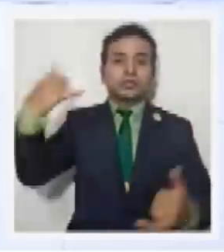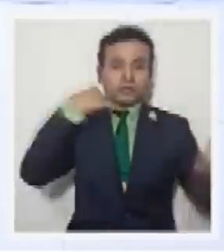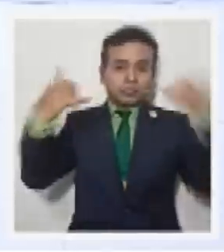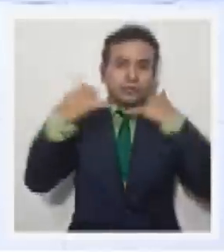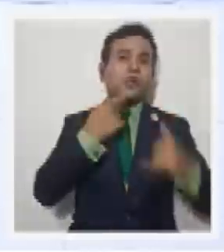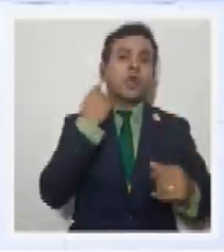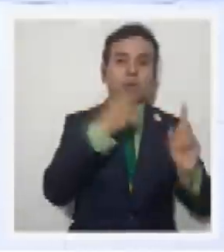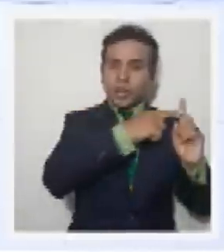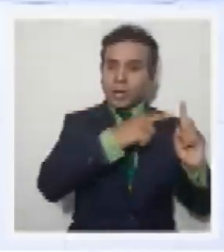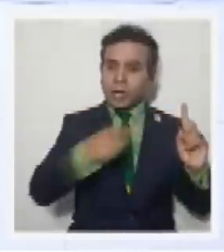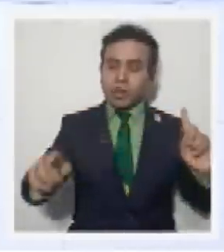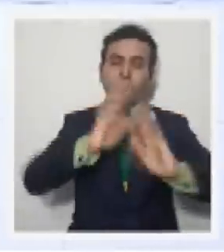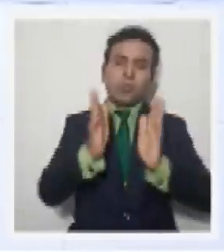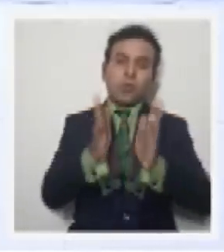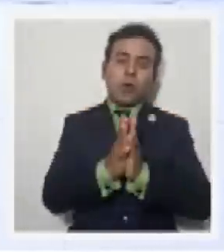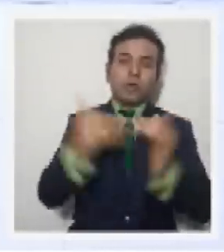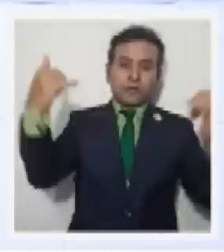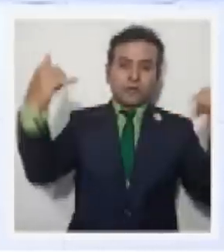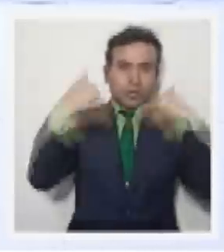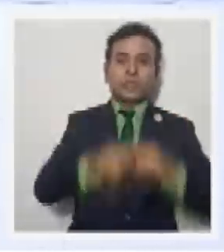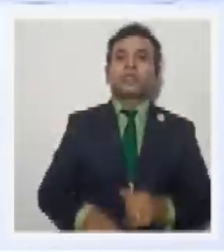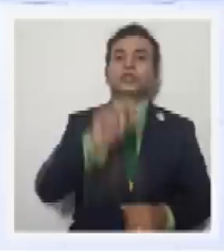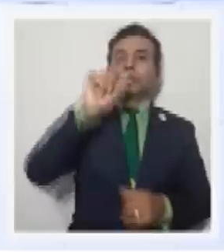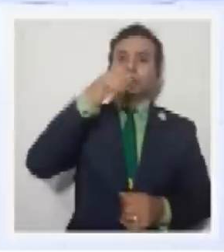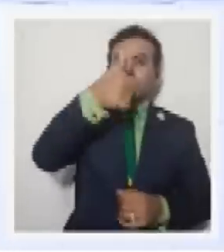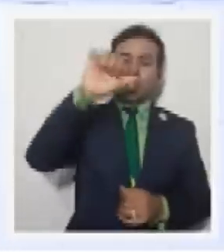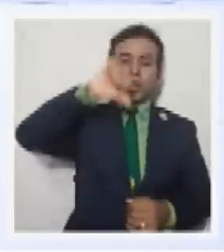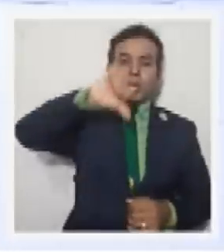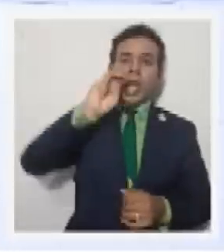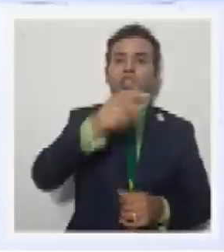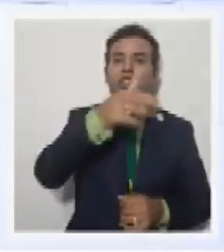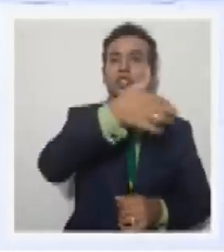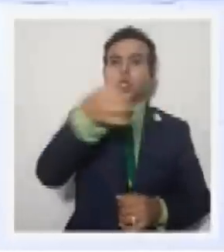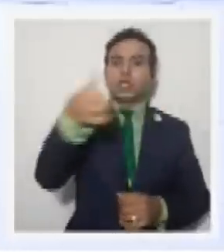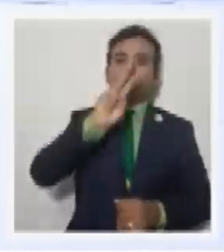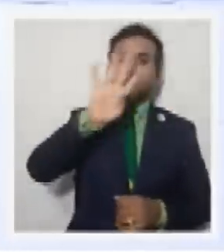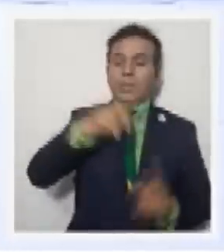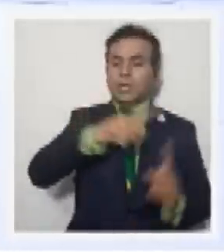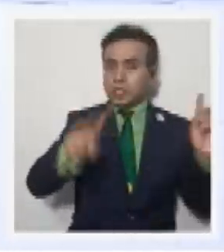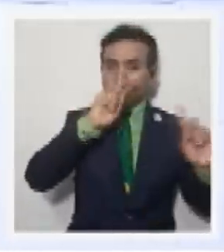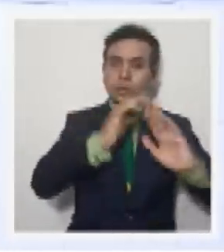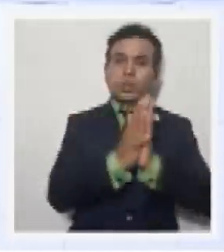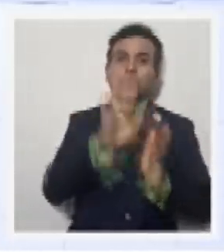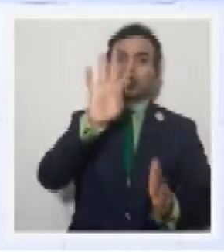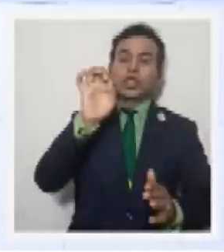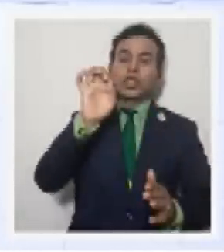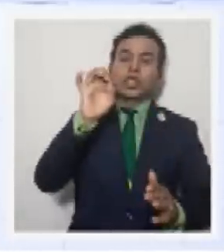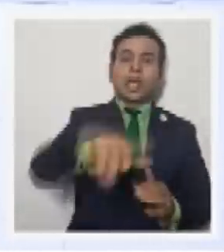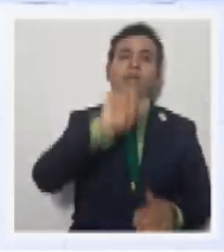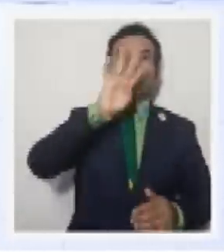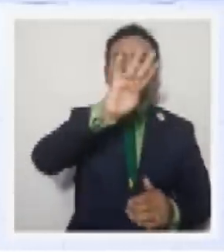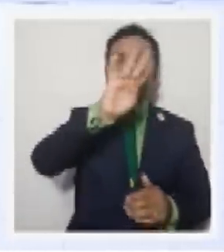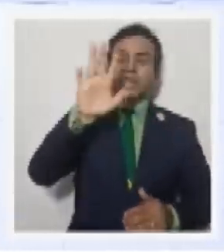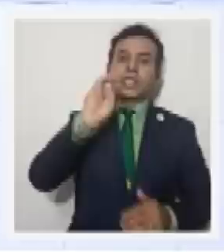24 ঘন্টায় ফোন কল রিসিভ করা হয়েছে সবগুলো হটলাইন সহ 69,624টি এবং এ